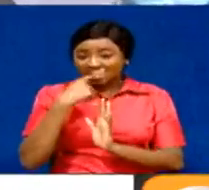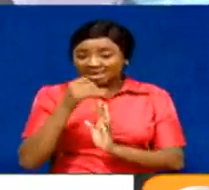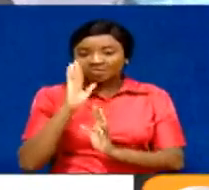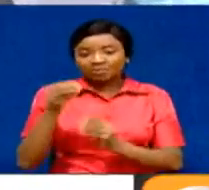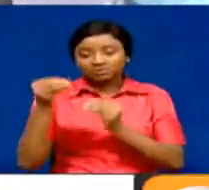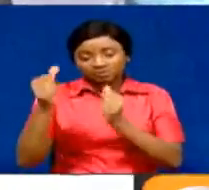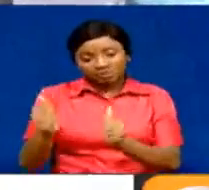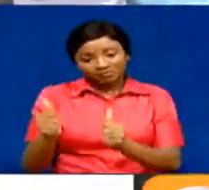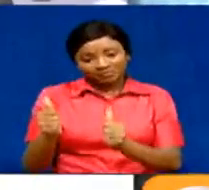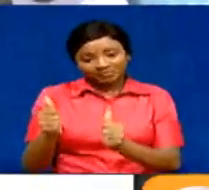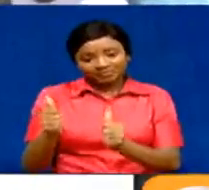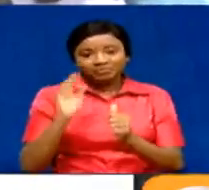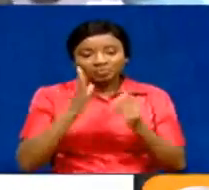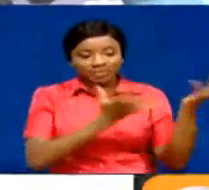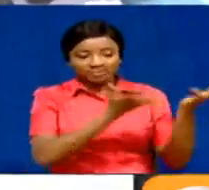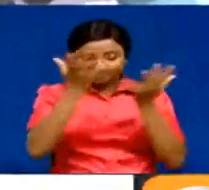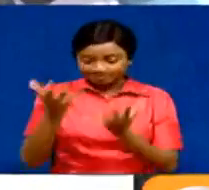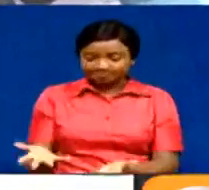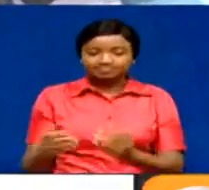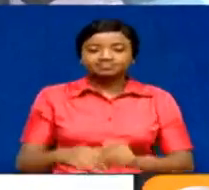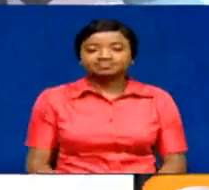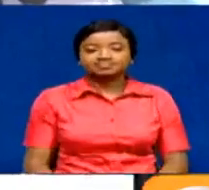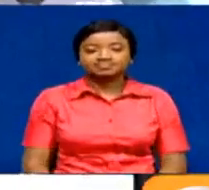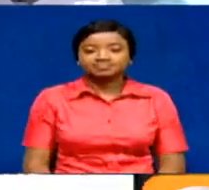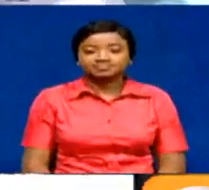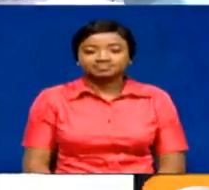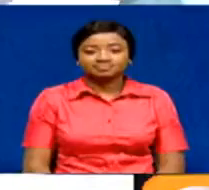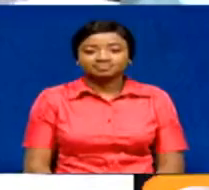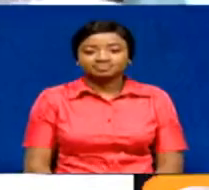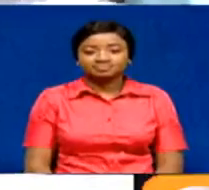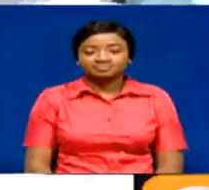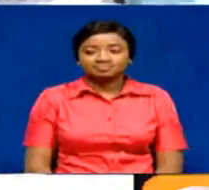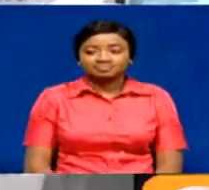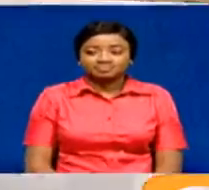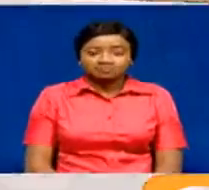tutahakikisha kwamba madawa ile inaletwa inafikia wananchi kwa njia inatakana. Ndio.